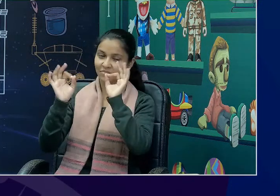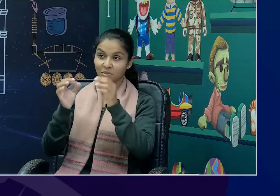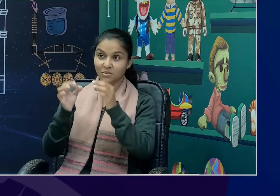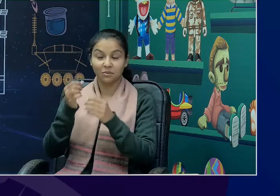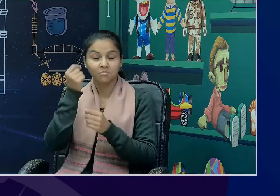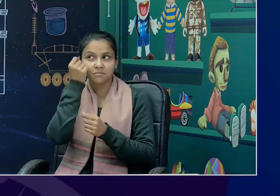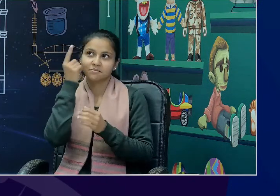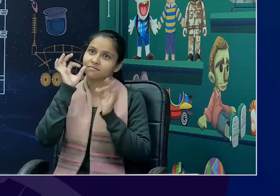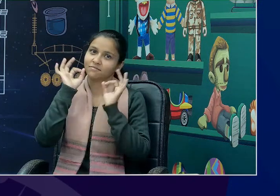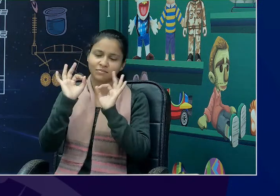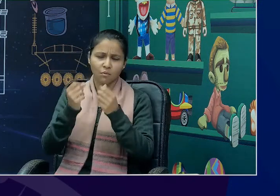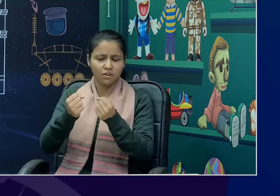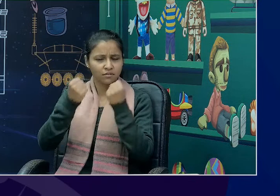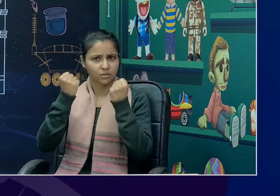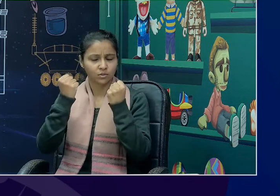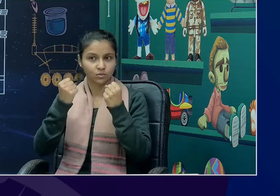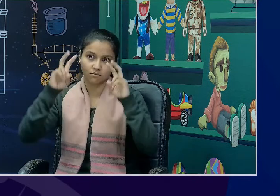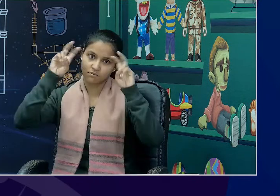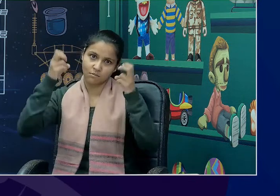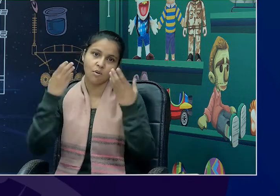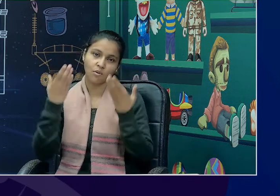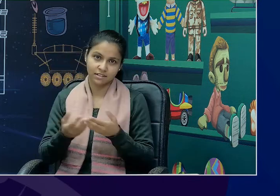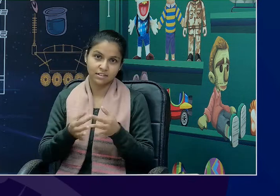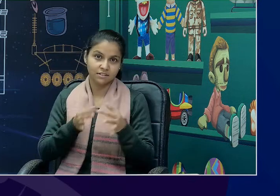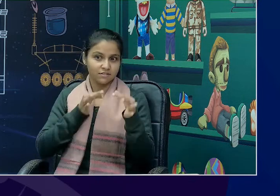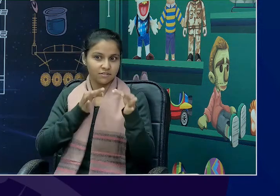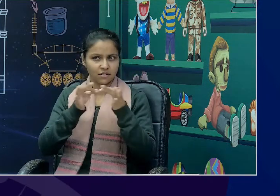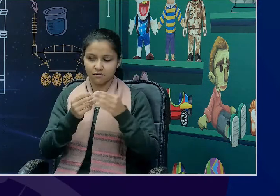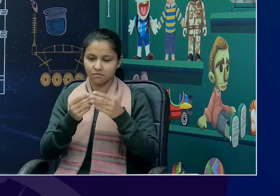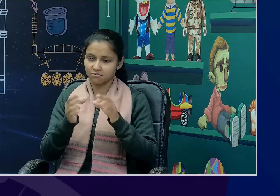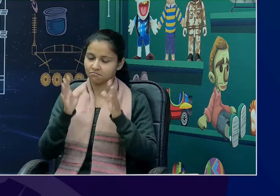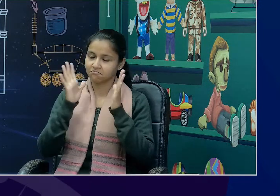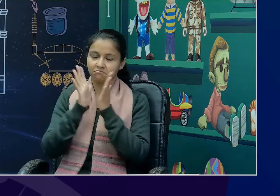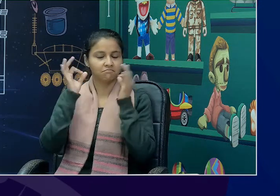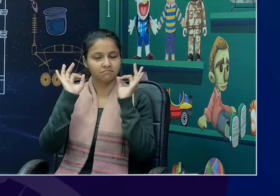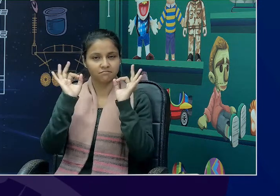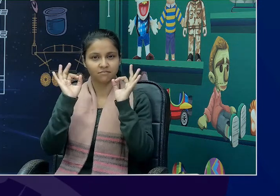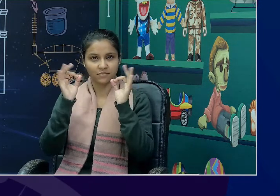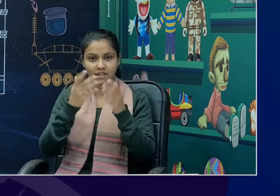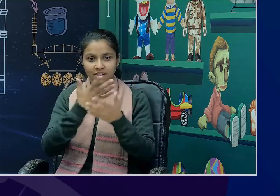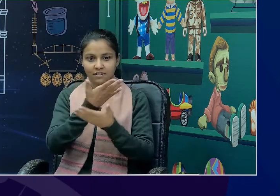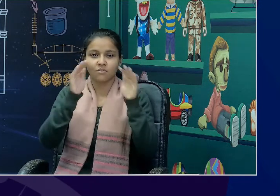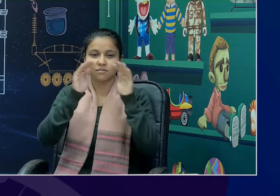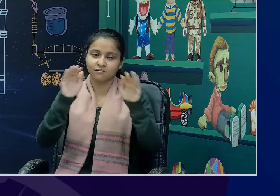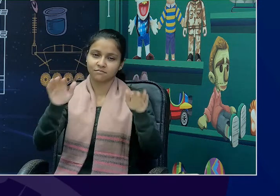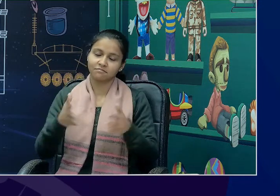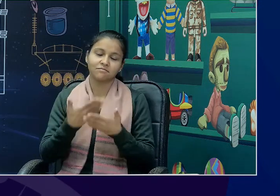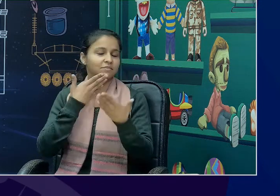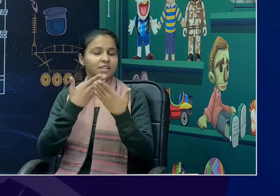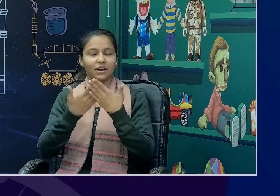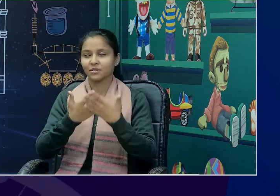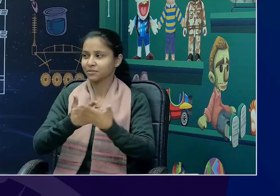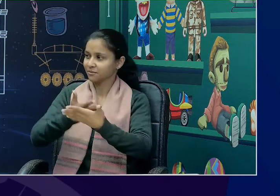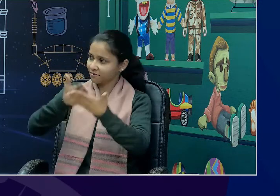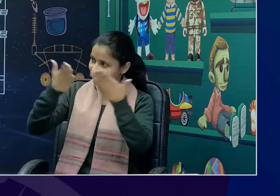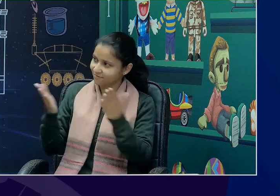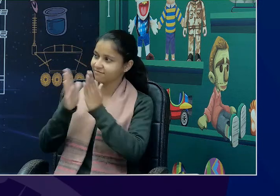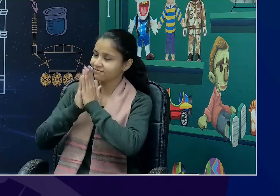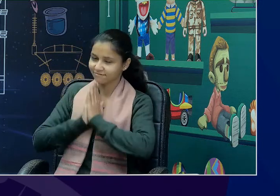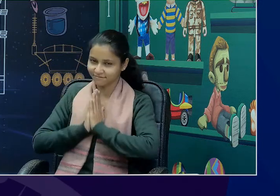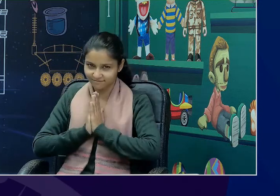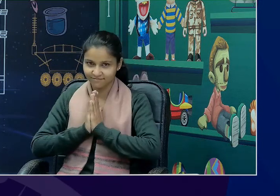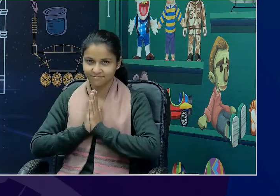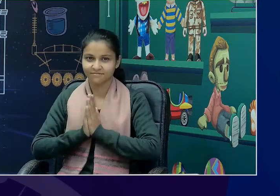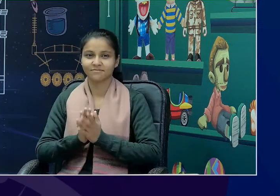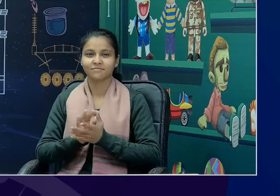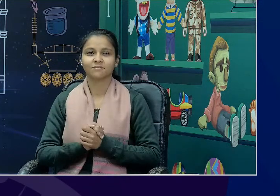and very strong moral, and you explained very well to our students and learners. So thank you so much sir. Thank you ma'am. Thank you. नमस्कार सर,